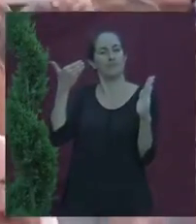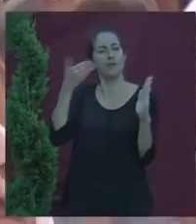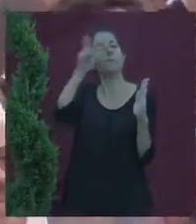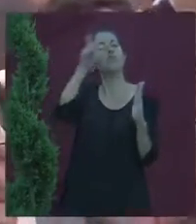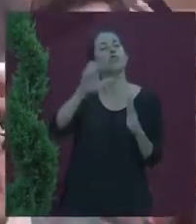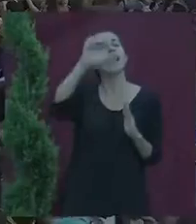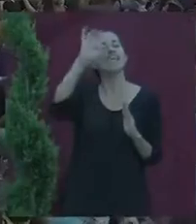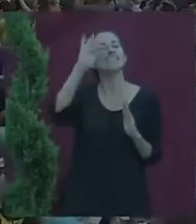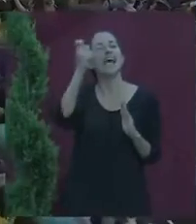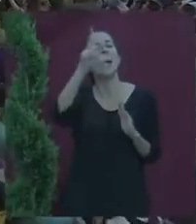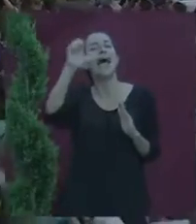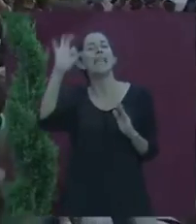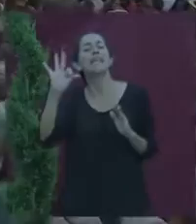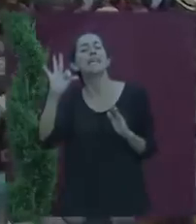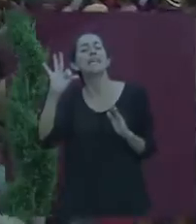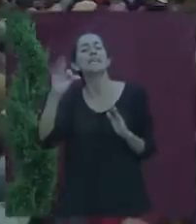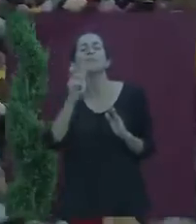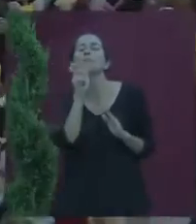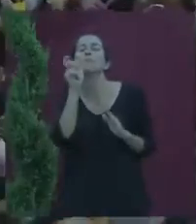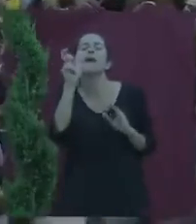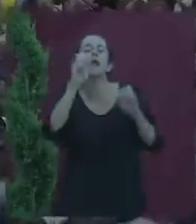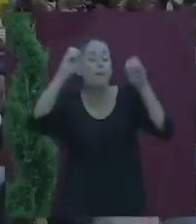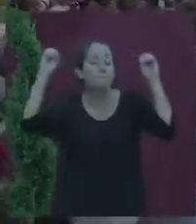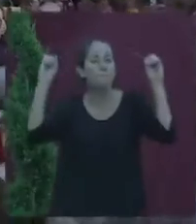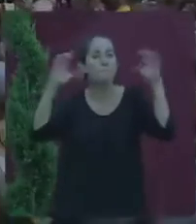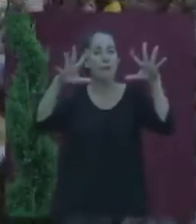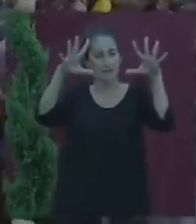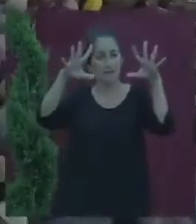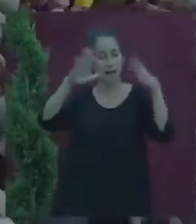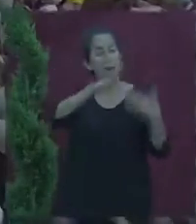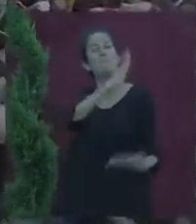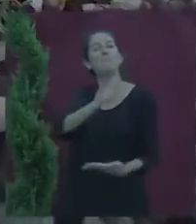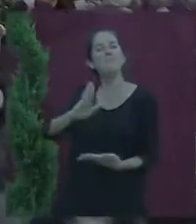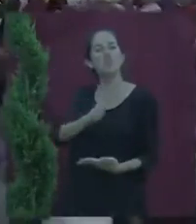Estellers, la paraula màgica, un poema.